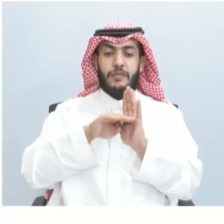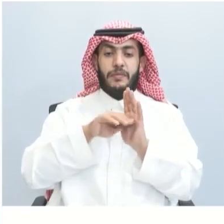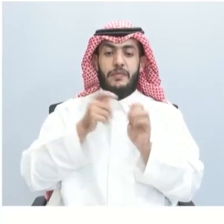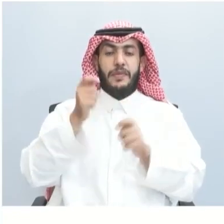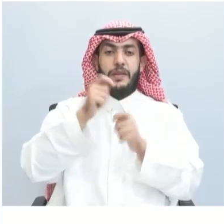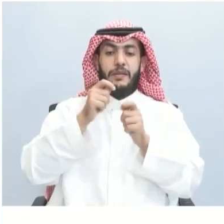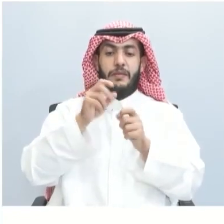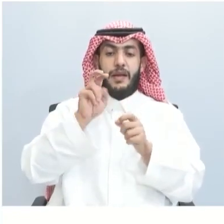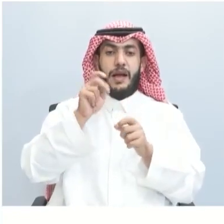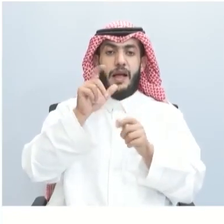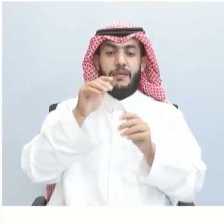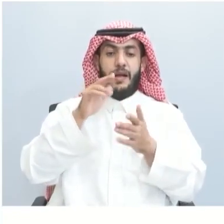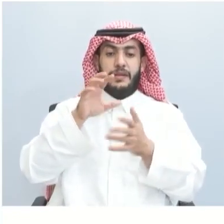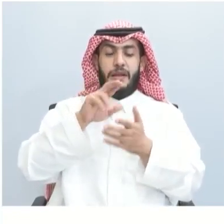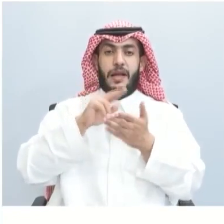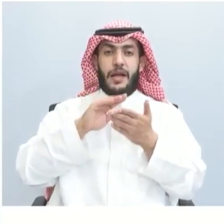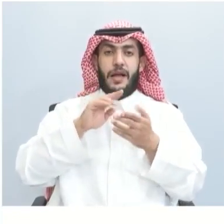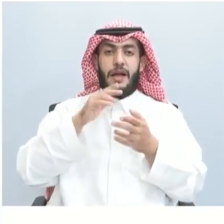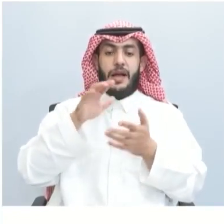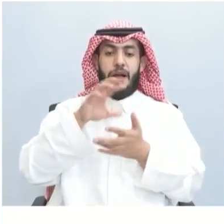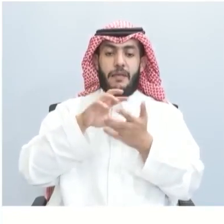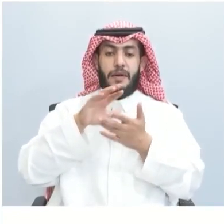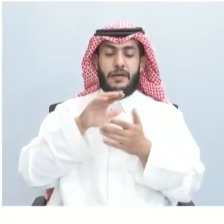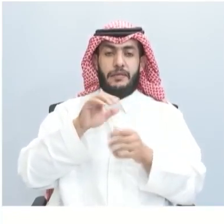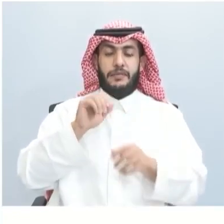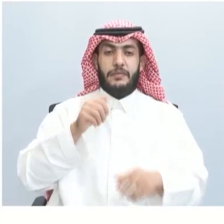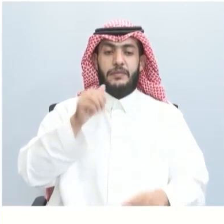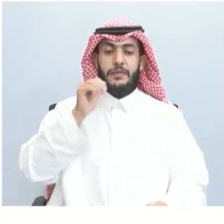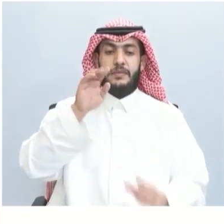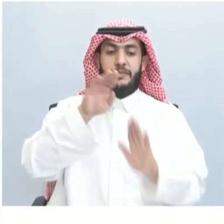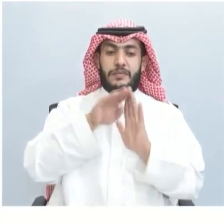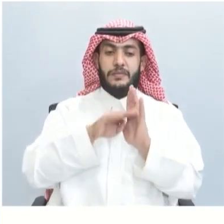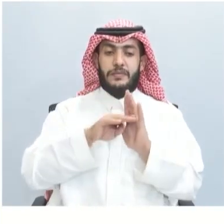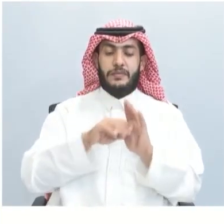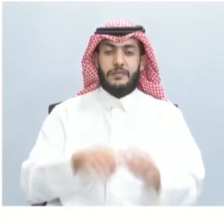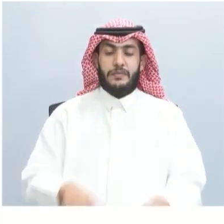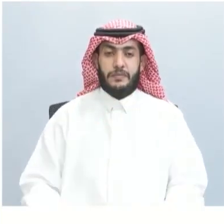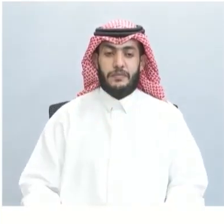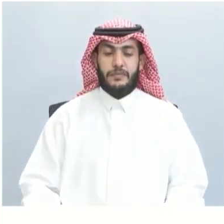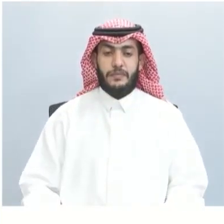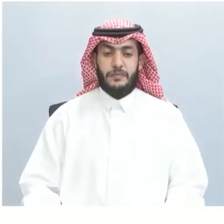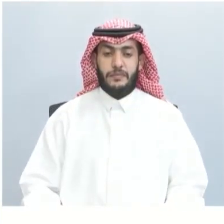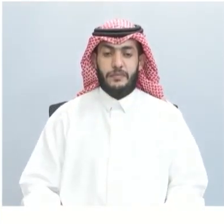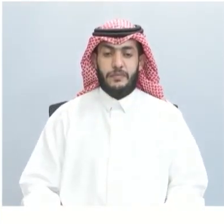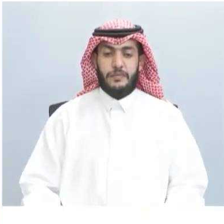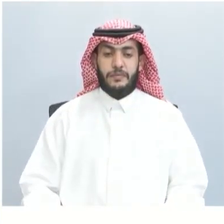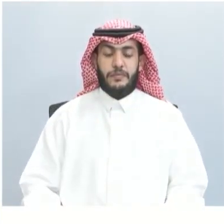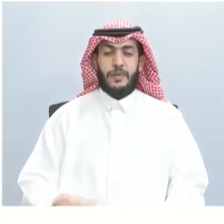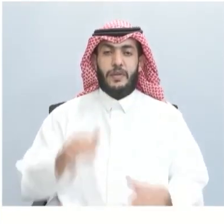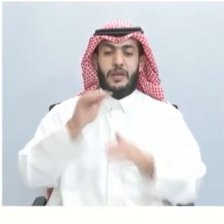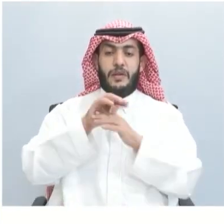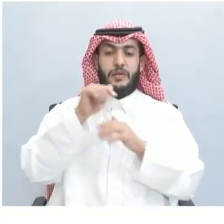تصميم قالب الرسائل الاخباريه من الادوات التي تم استخدامها محرر فيجوال استوديو كود اذا في